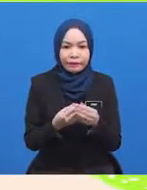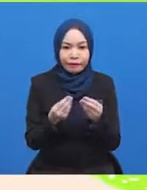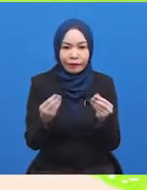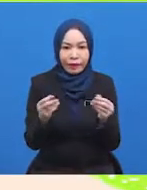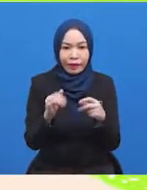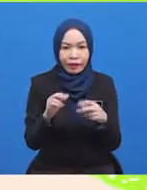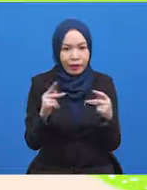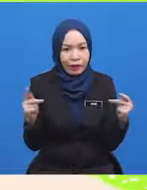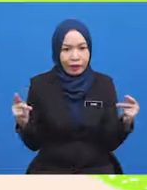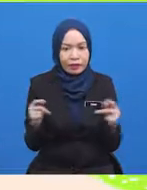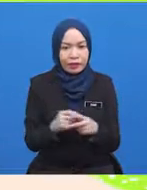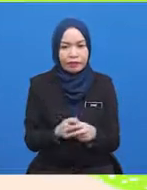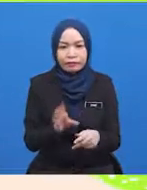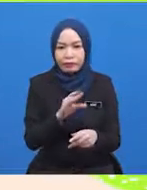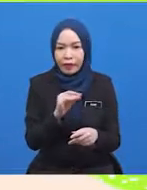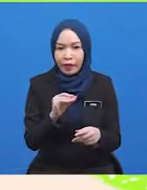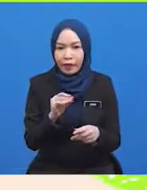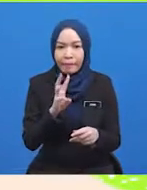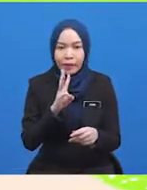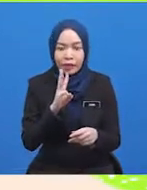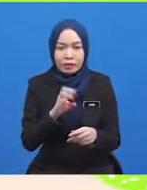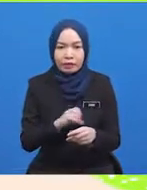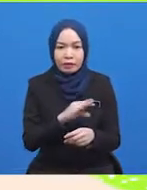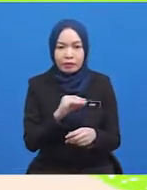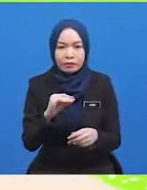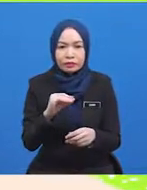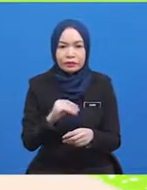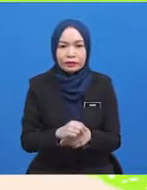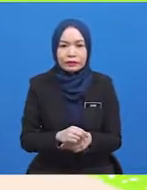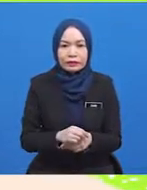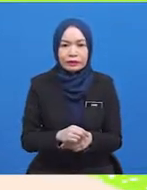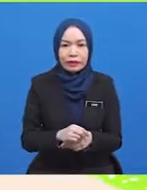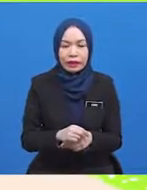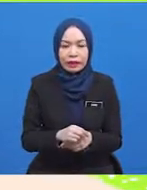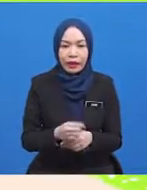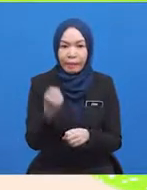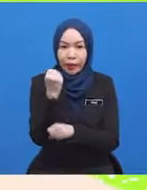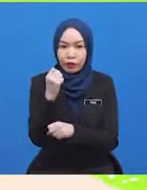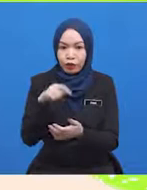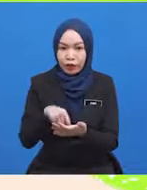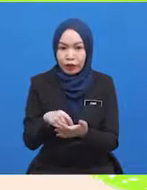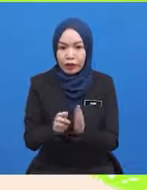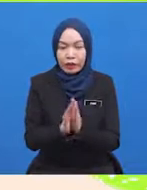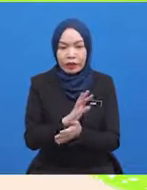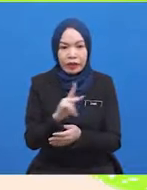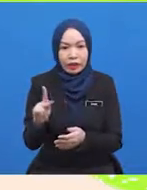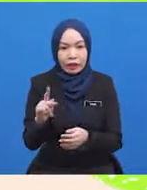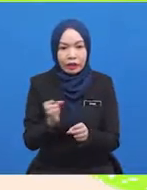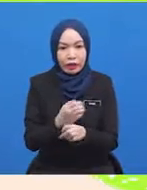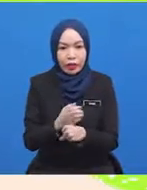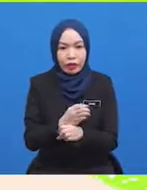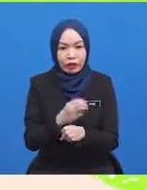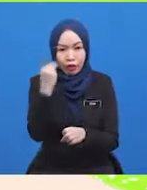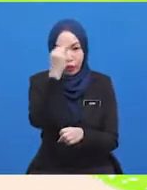batuan slag, basalt dan granit. Batuan schist menghasilkan bentuk muka bumi, tanah